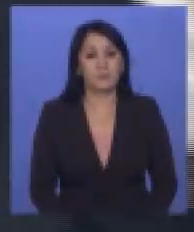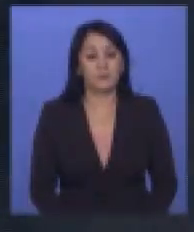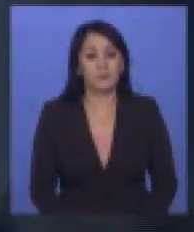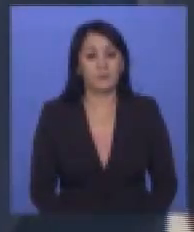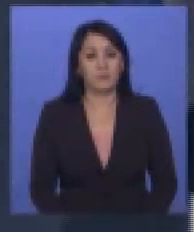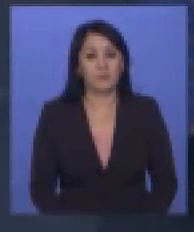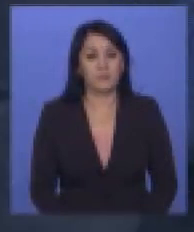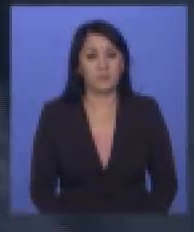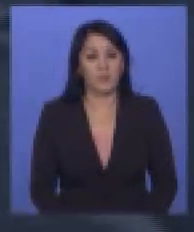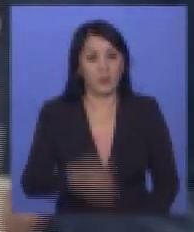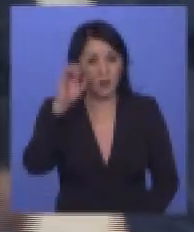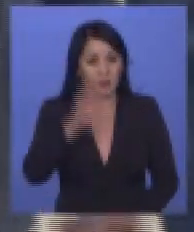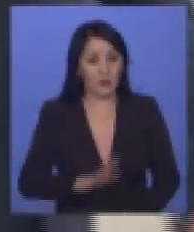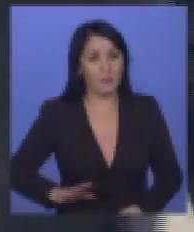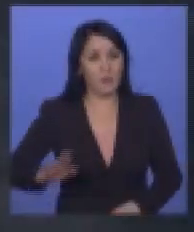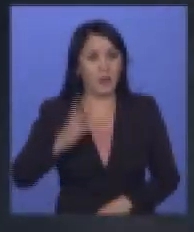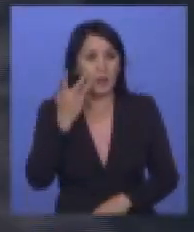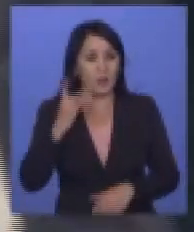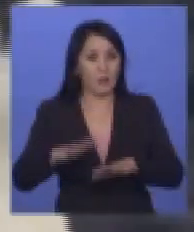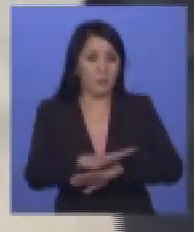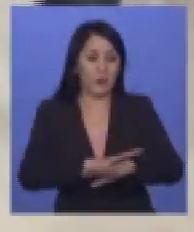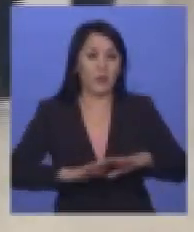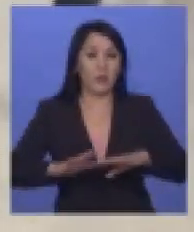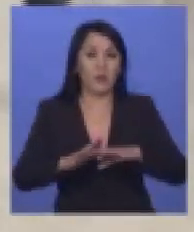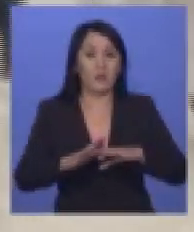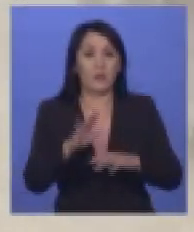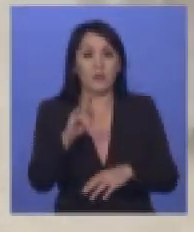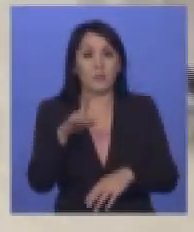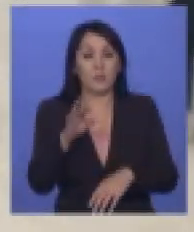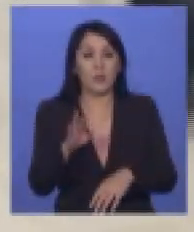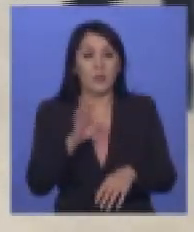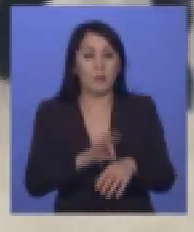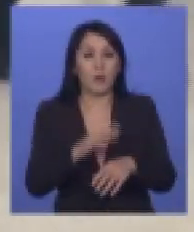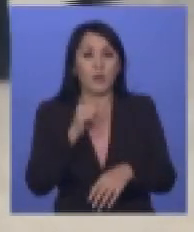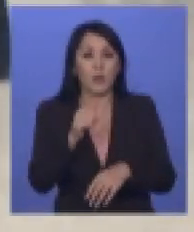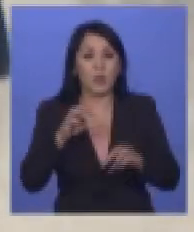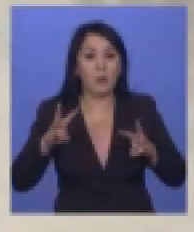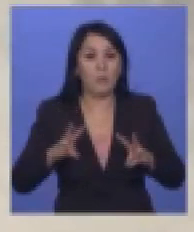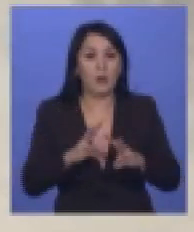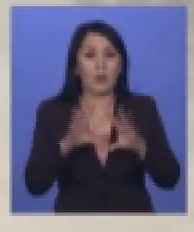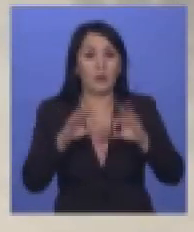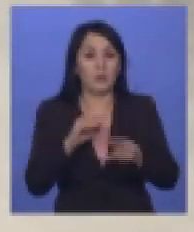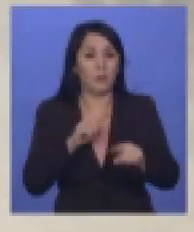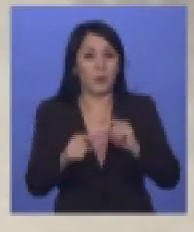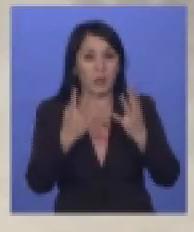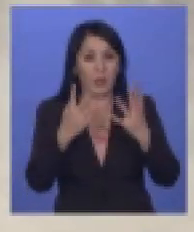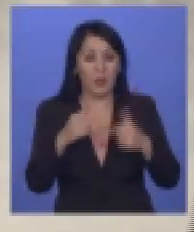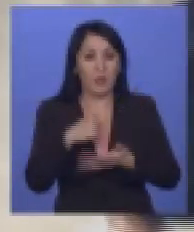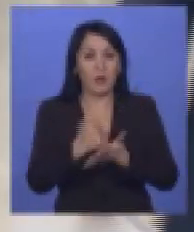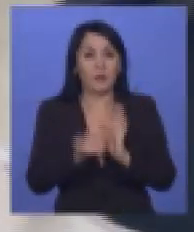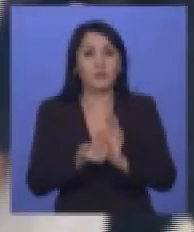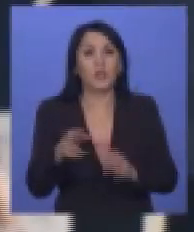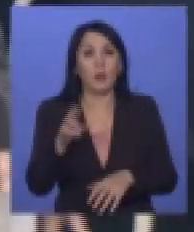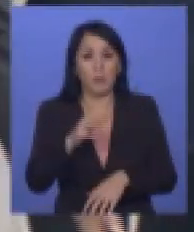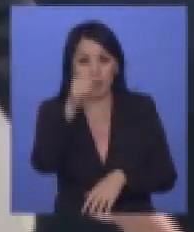с народом. Мемлекет башысы қашанда халықпен бірге. Арыстағы жарылыс, пандемия, Қостанайдағы өрт кезіндегі шұғыл шешімдер бұған дәлел. Қаңтар